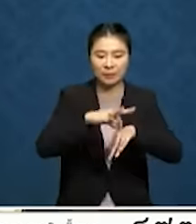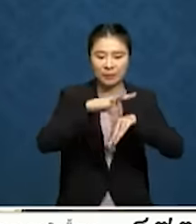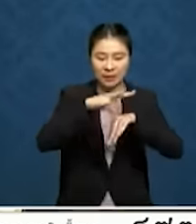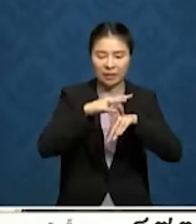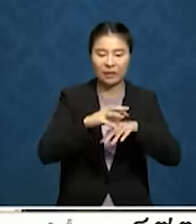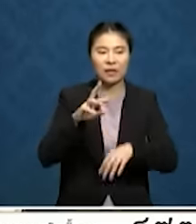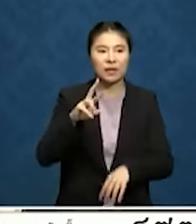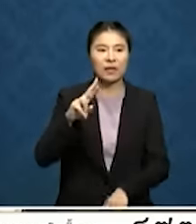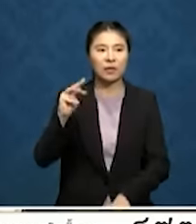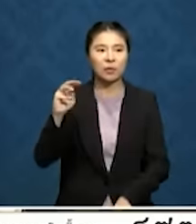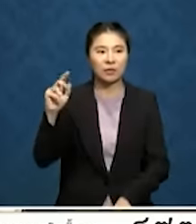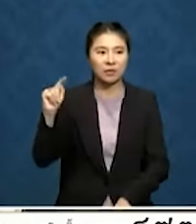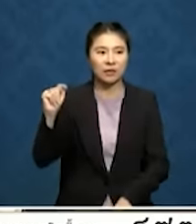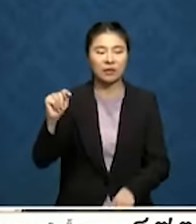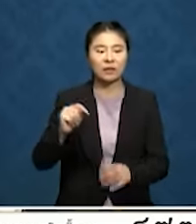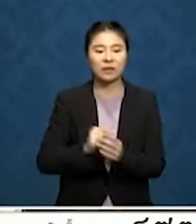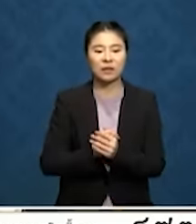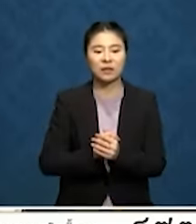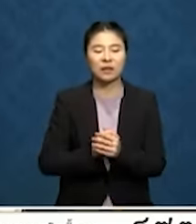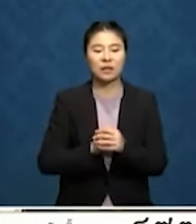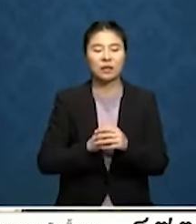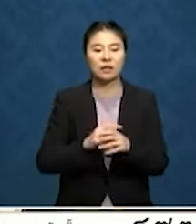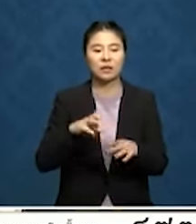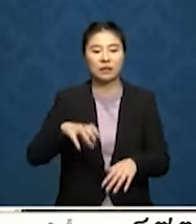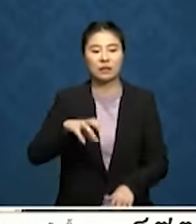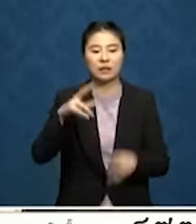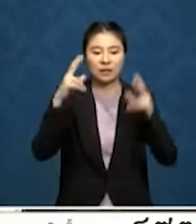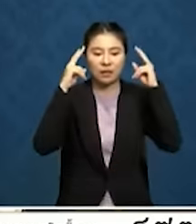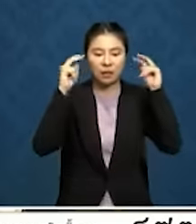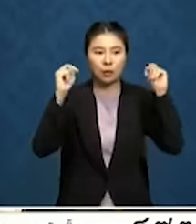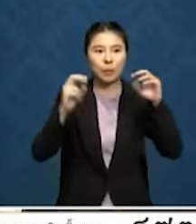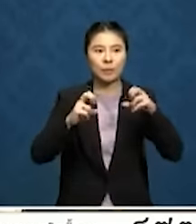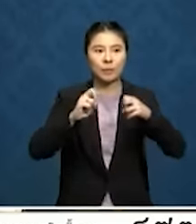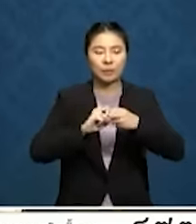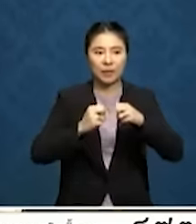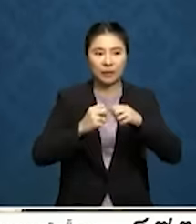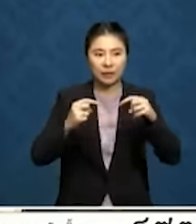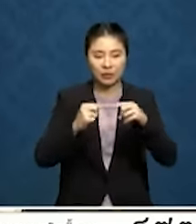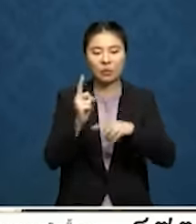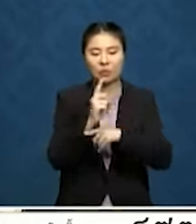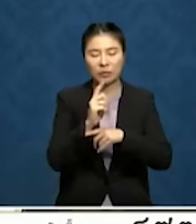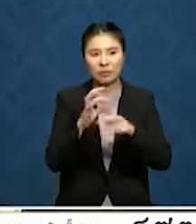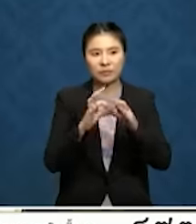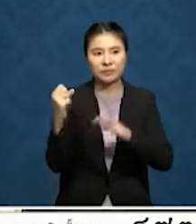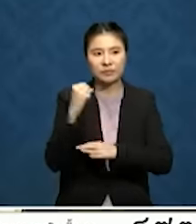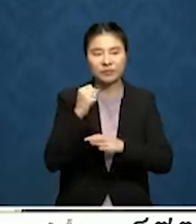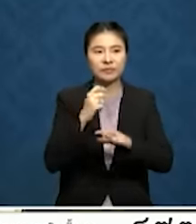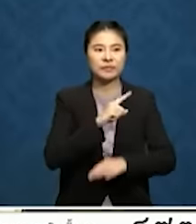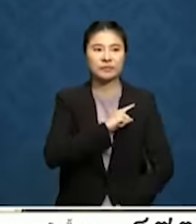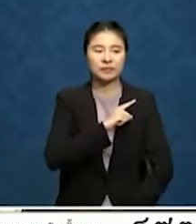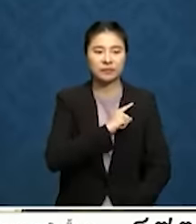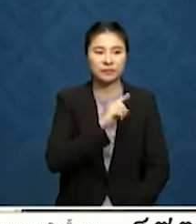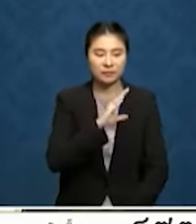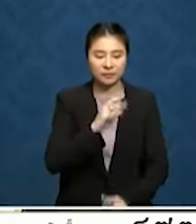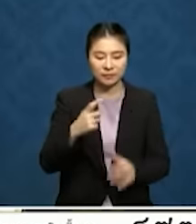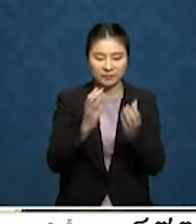าดังนั้นเรื่องนี้ผมคิดว่าเป็นปัญหาของการจัดวางตำแหน่งแห่งที่อำนาจหน้าที่ของ